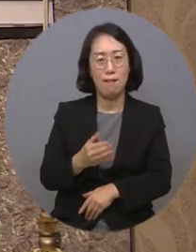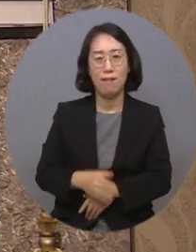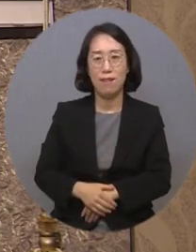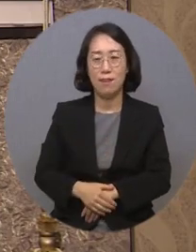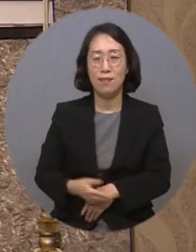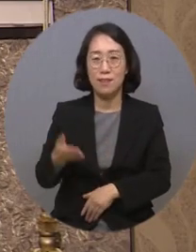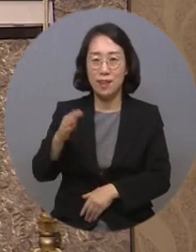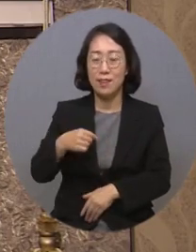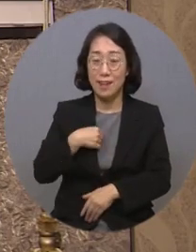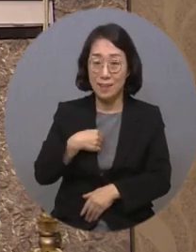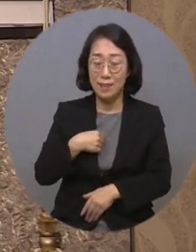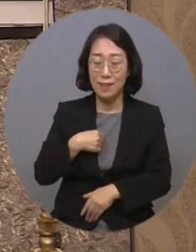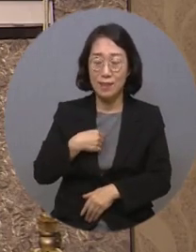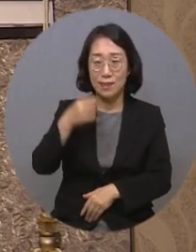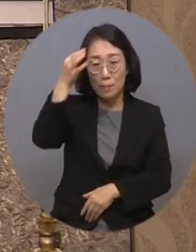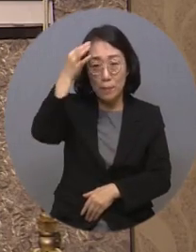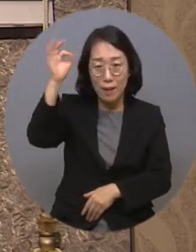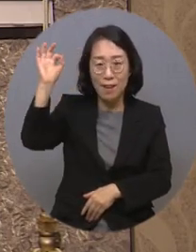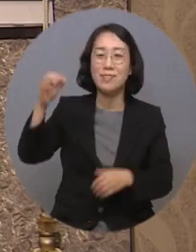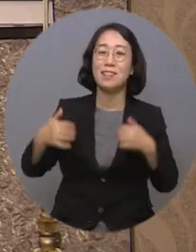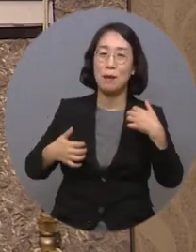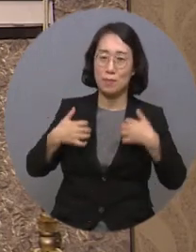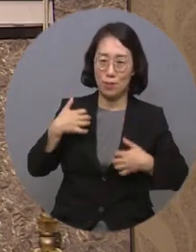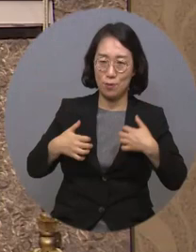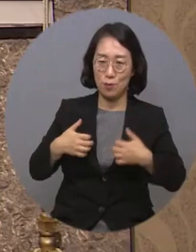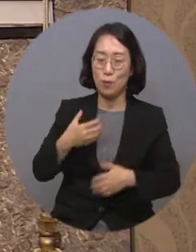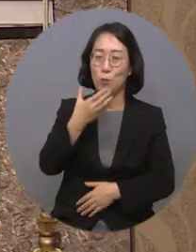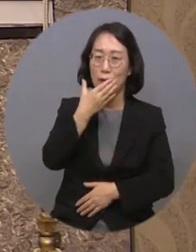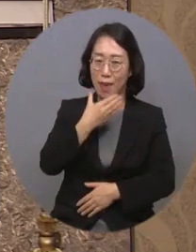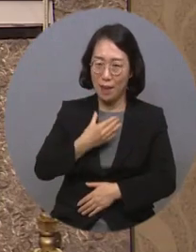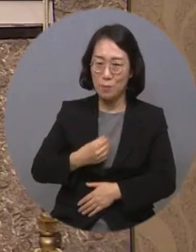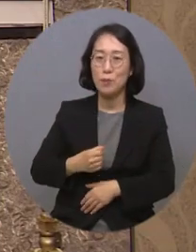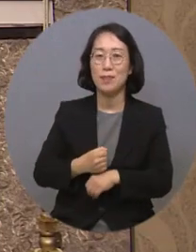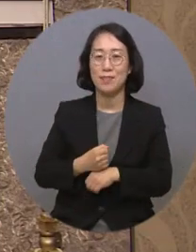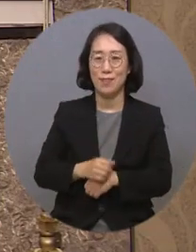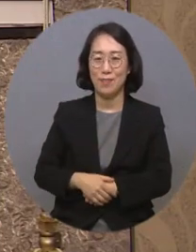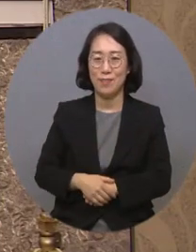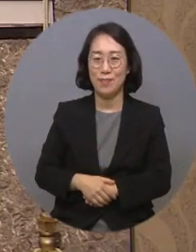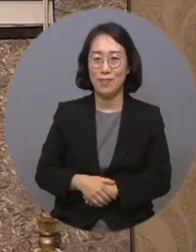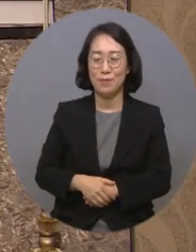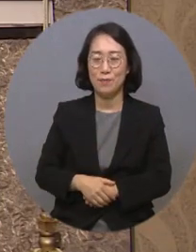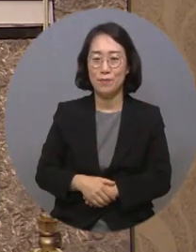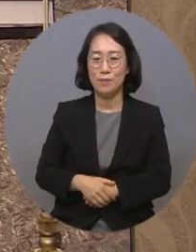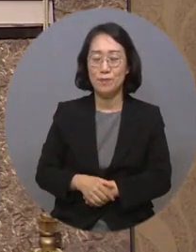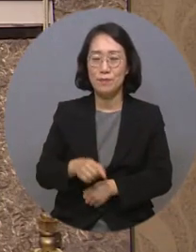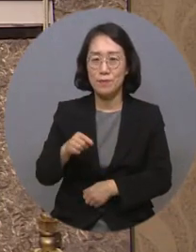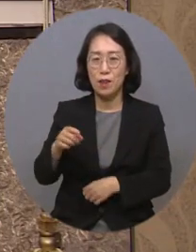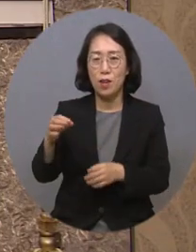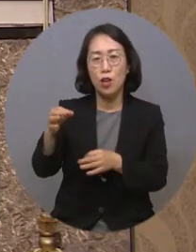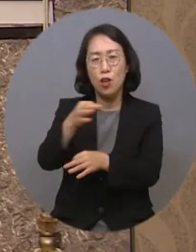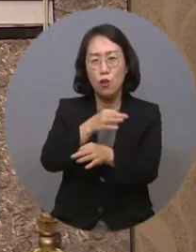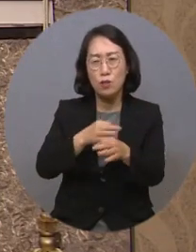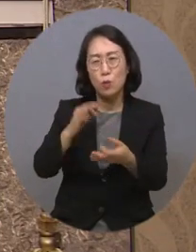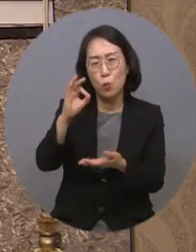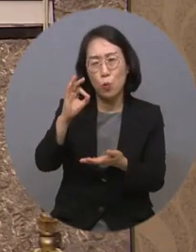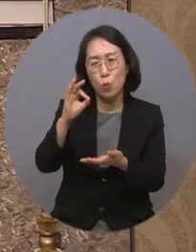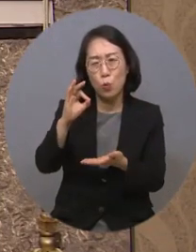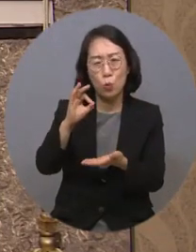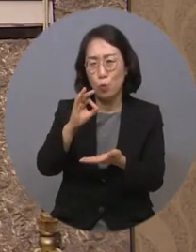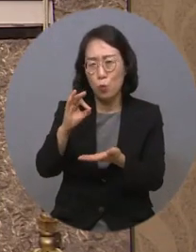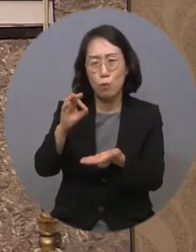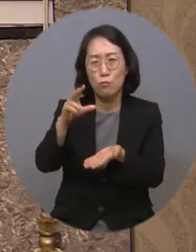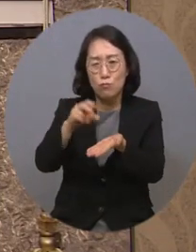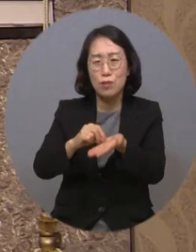참 재밌었어요. 예. 예, 그리고 참 행복했어요. 네. 그 경제적으로는 물론 너무 힘들게